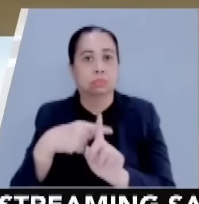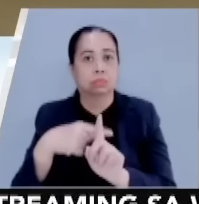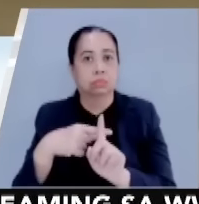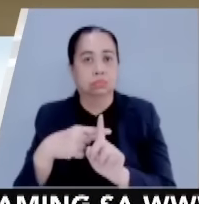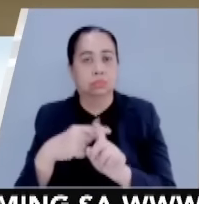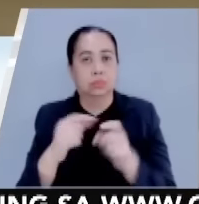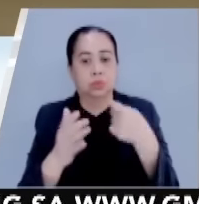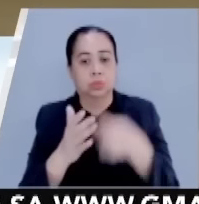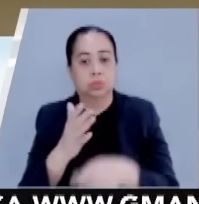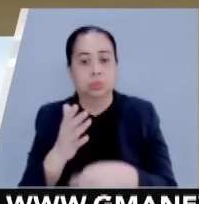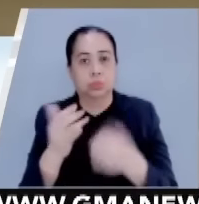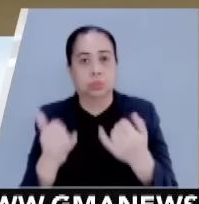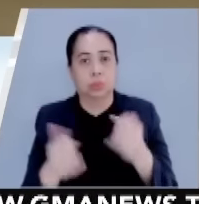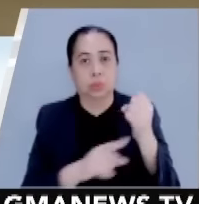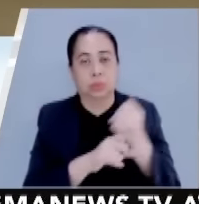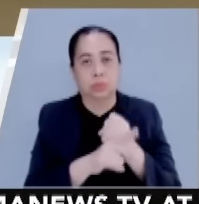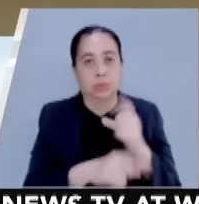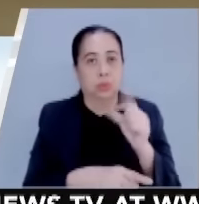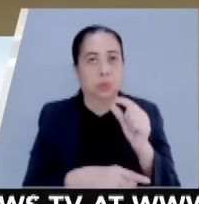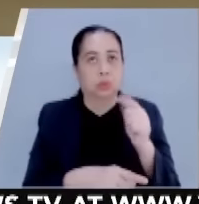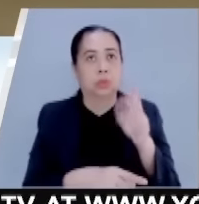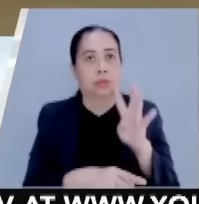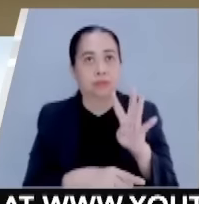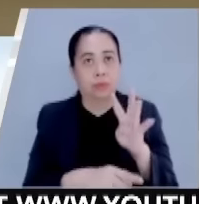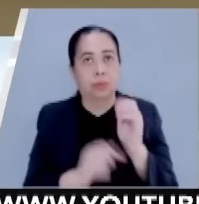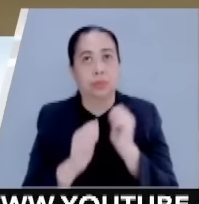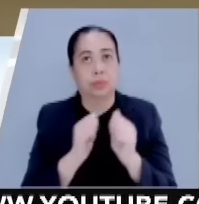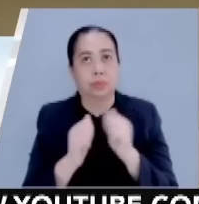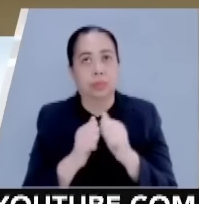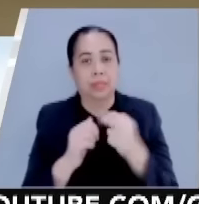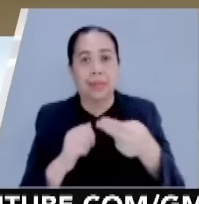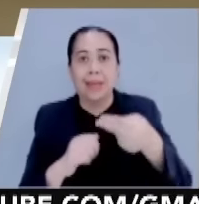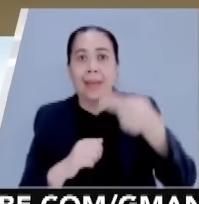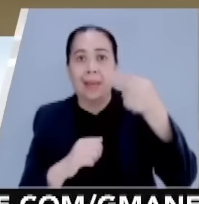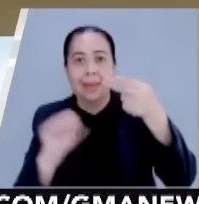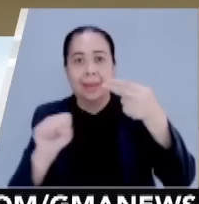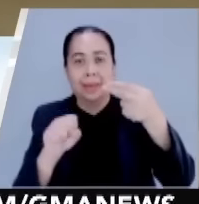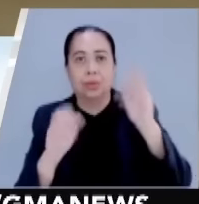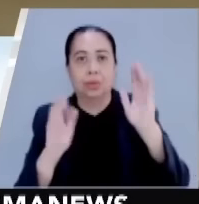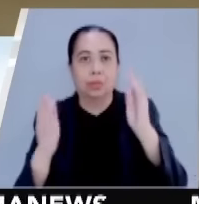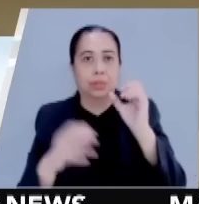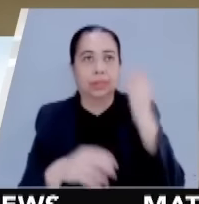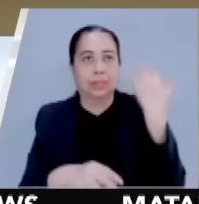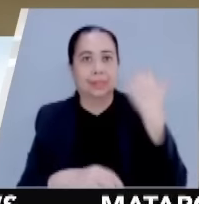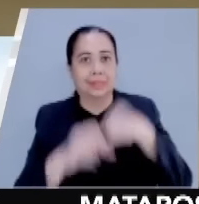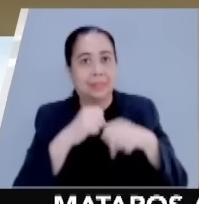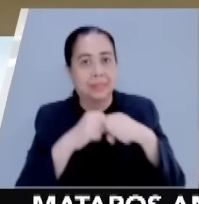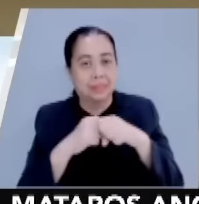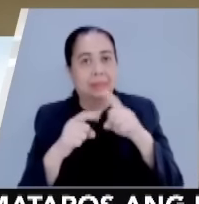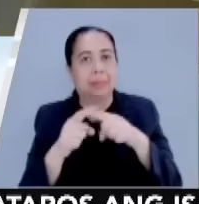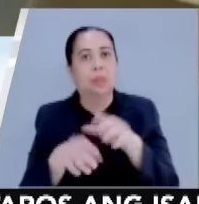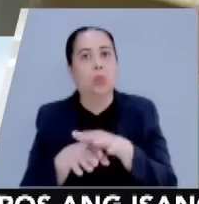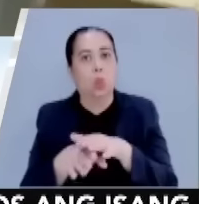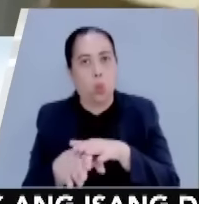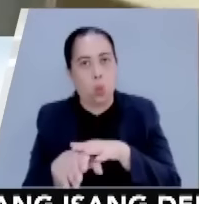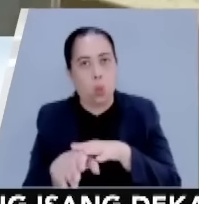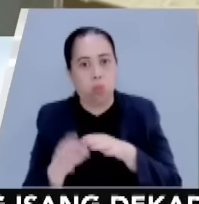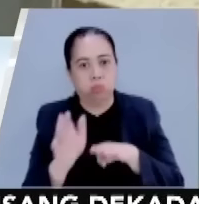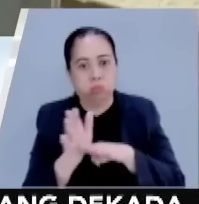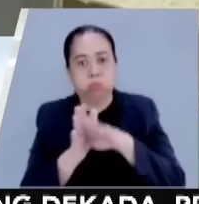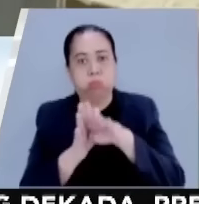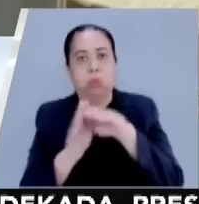ngayong September 2024 ay mataas compared sa September 2023 pero mabagal yung pagtaas. Ang